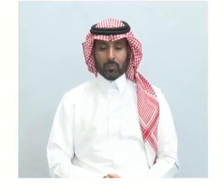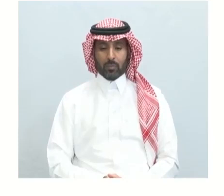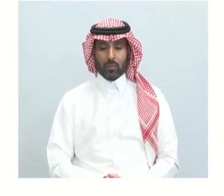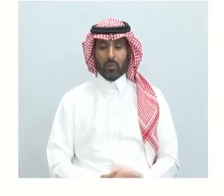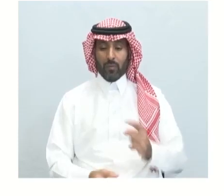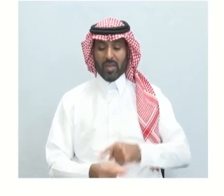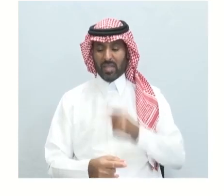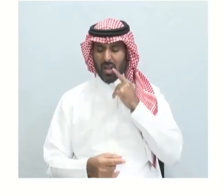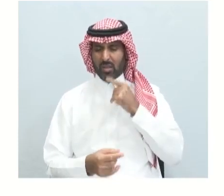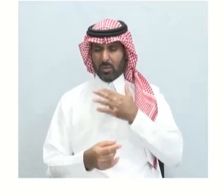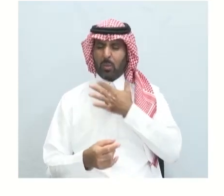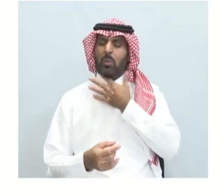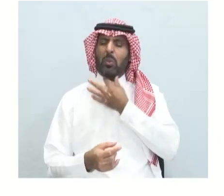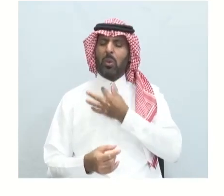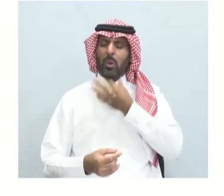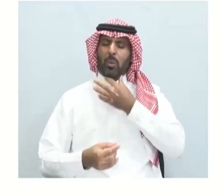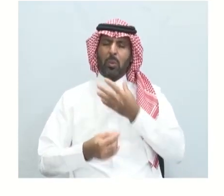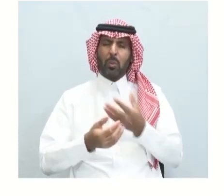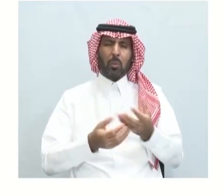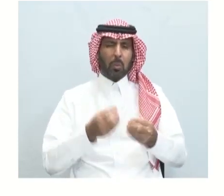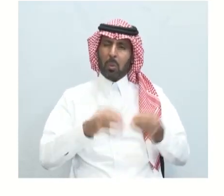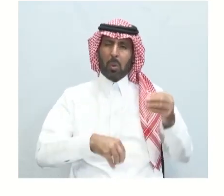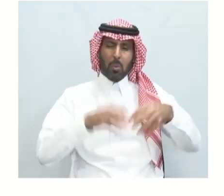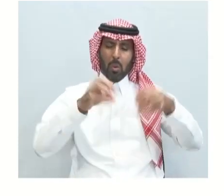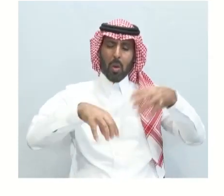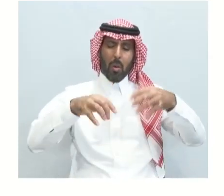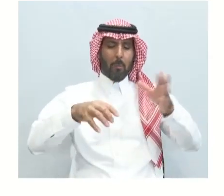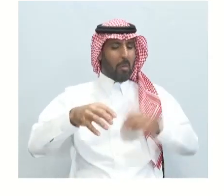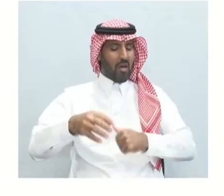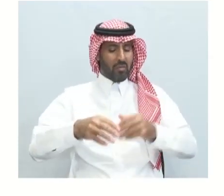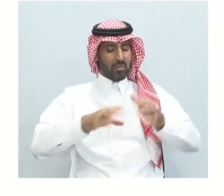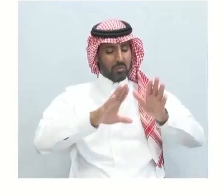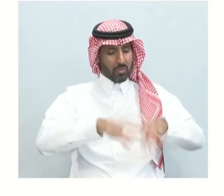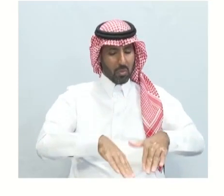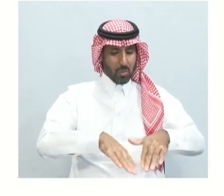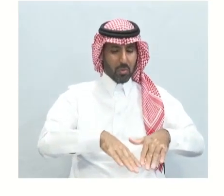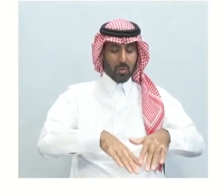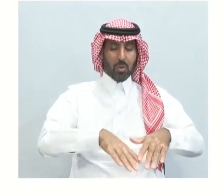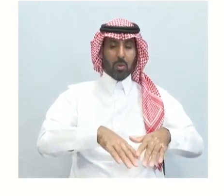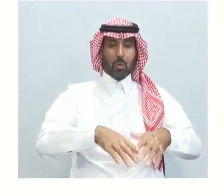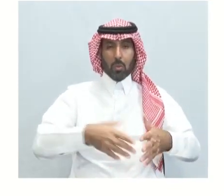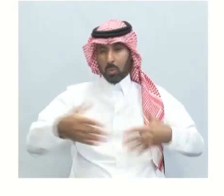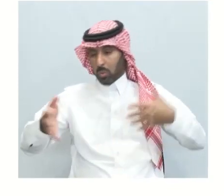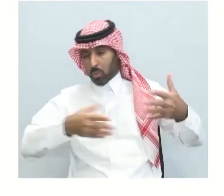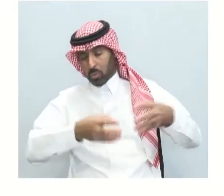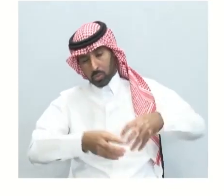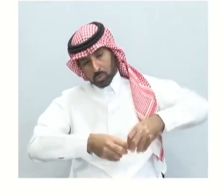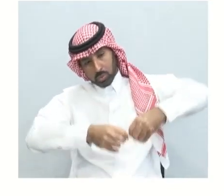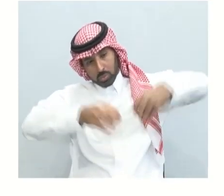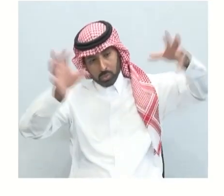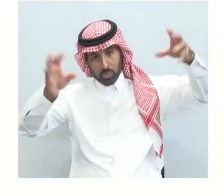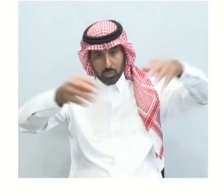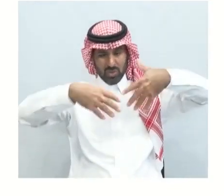فترات الجفاف تعرت تلك الرواسب وعملت الرياح على نقلها وترسيبها على